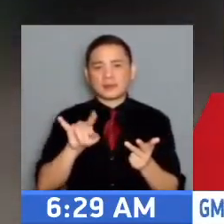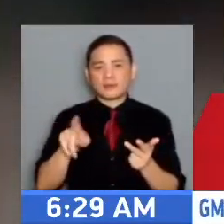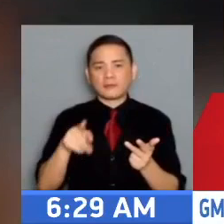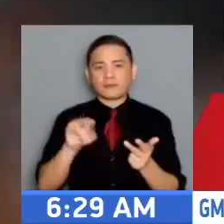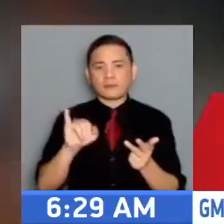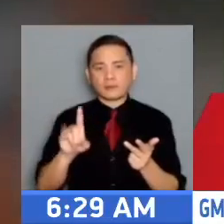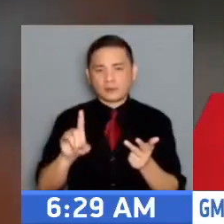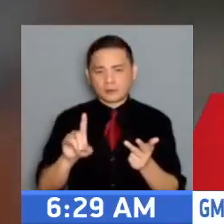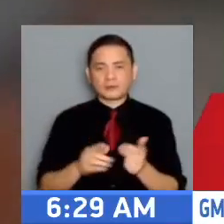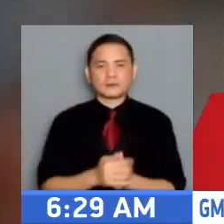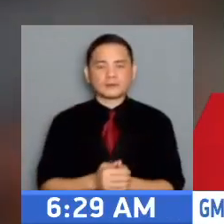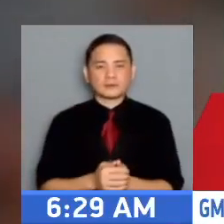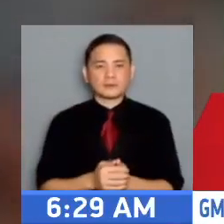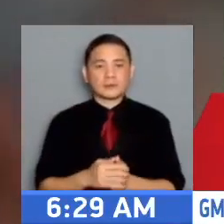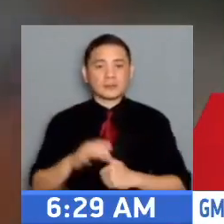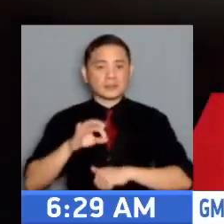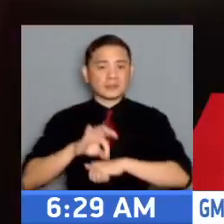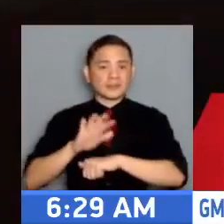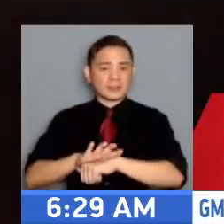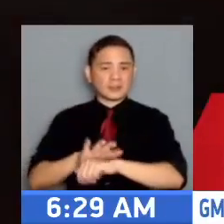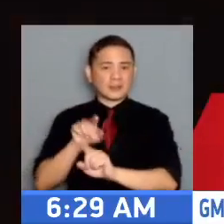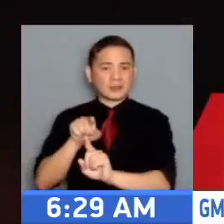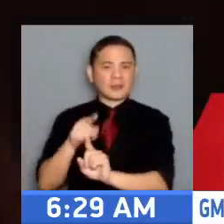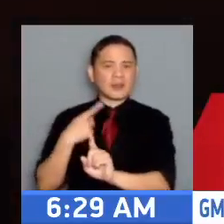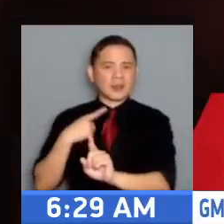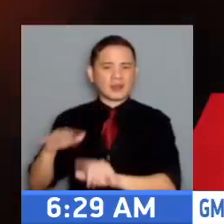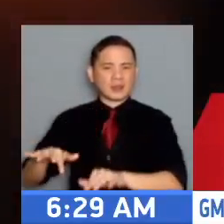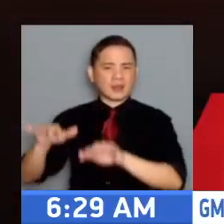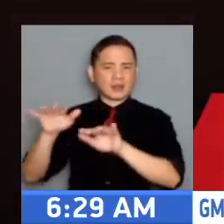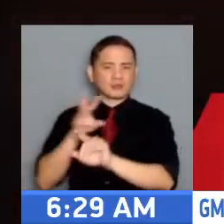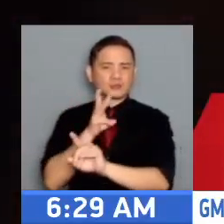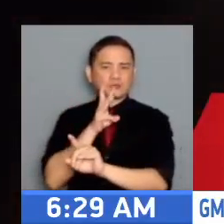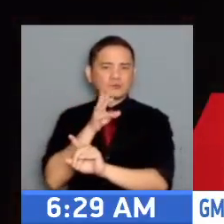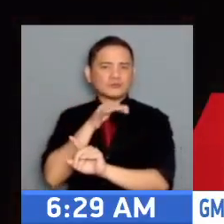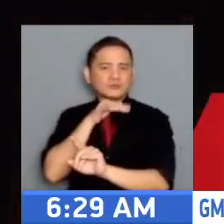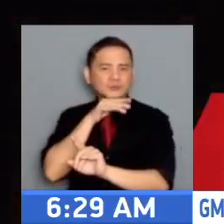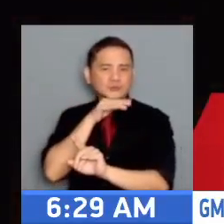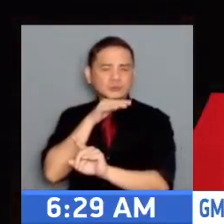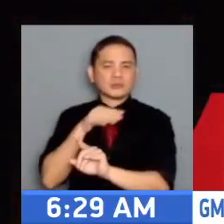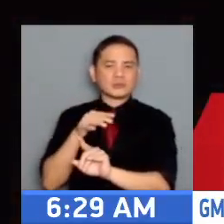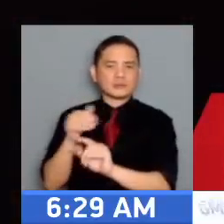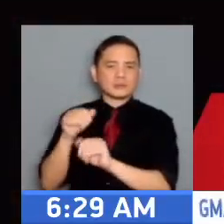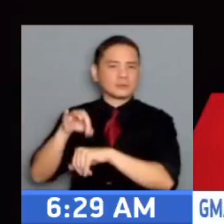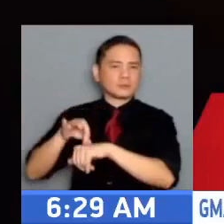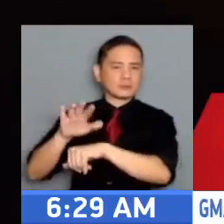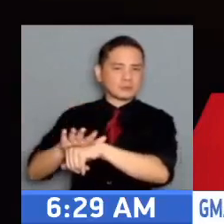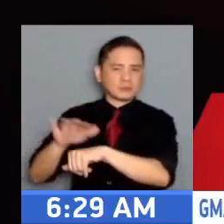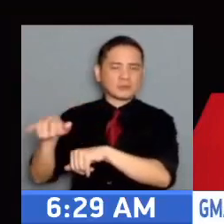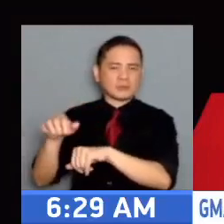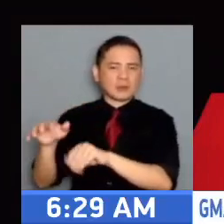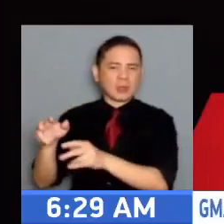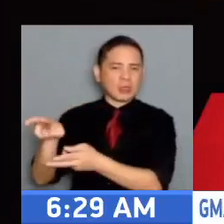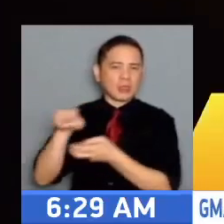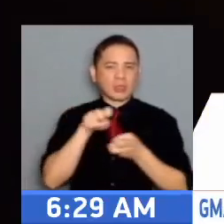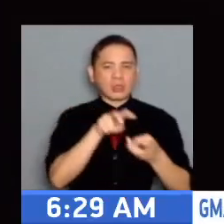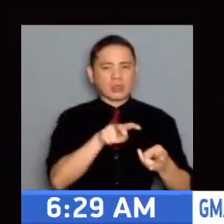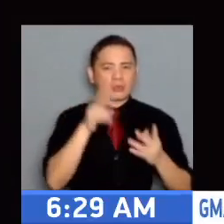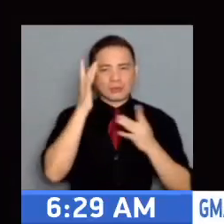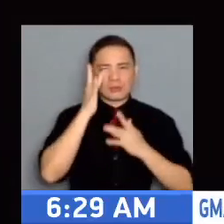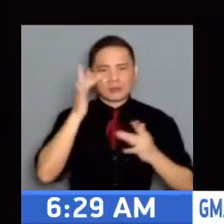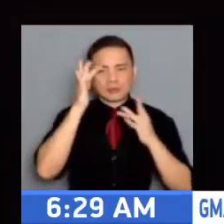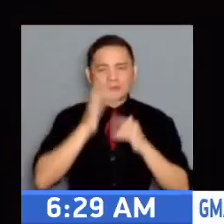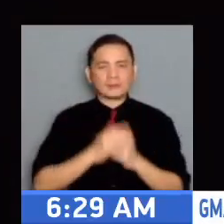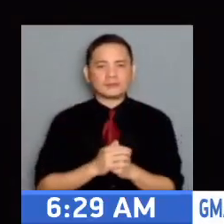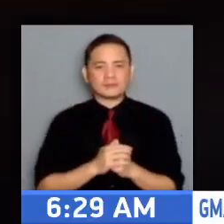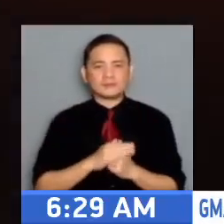na pwedeng pamahayan ng mga lamok. Pati respiratory illnesses gaya ng trangkaso, ubo at sipon. Ibilang panlaban sa